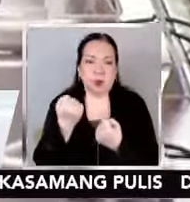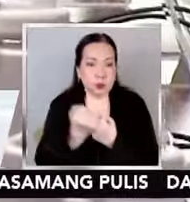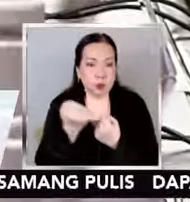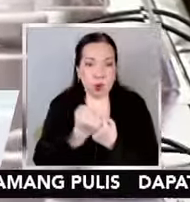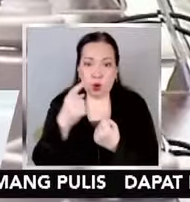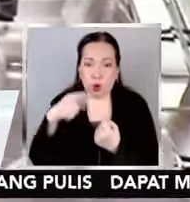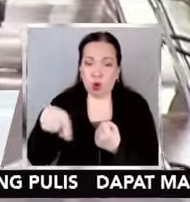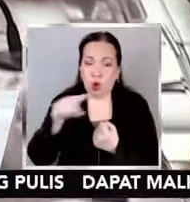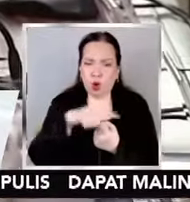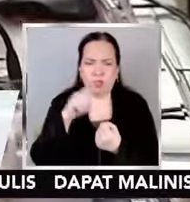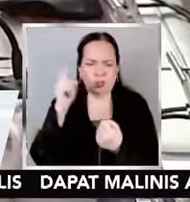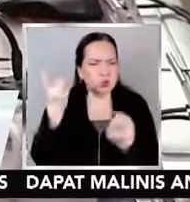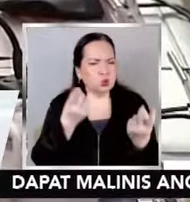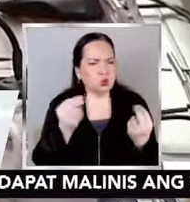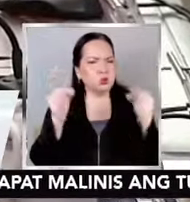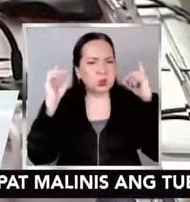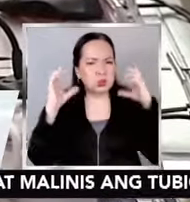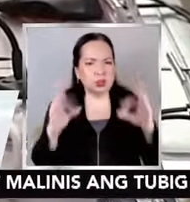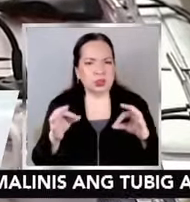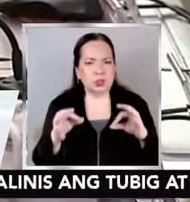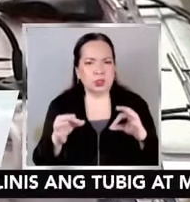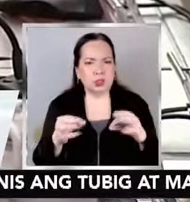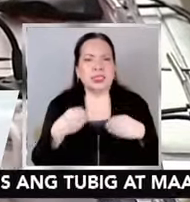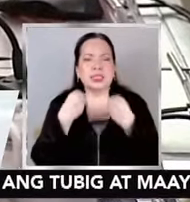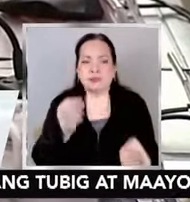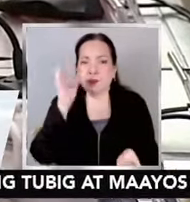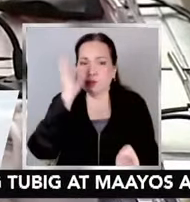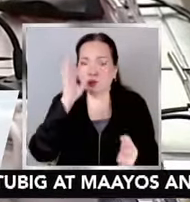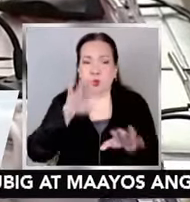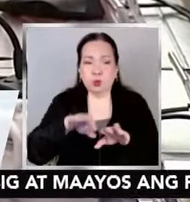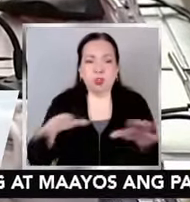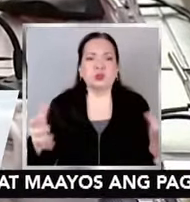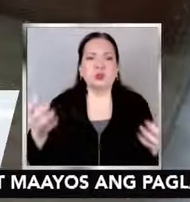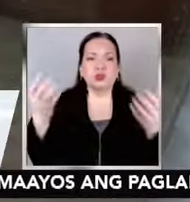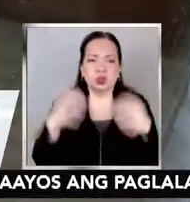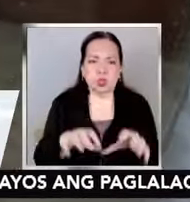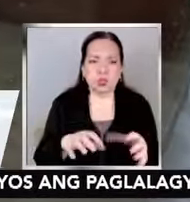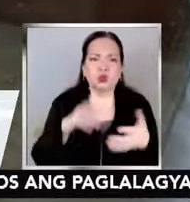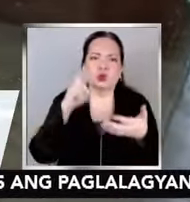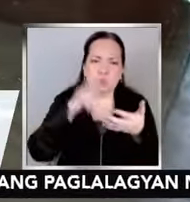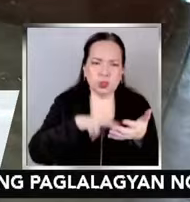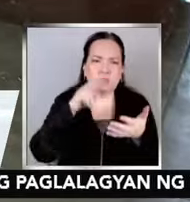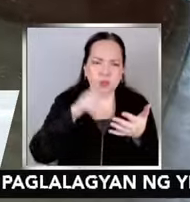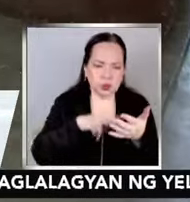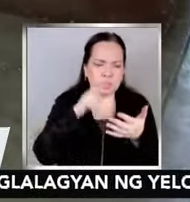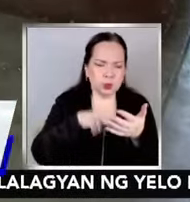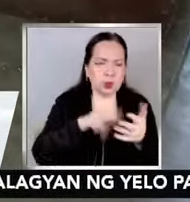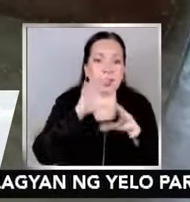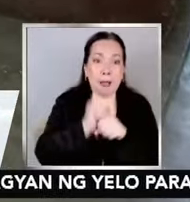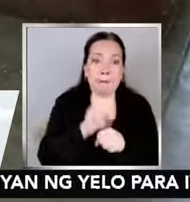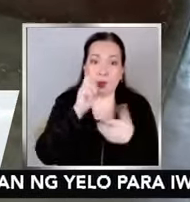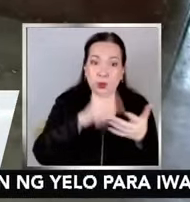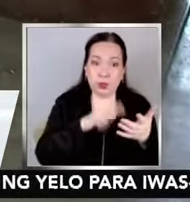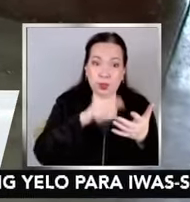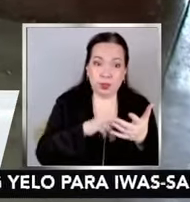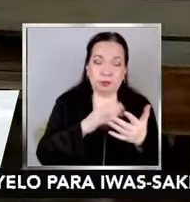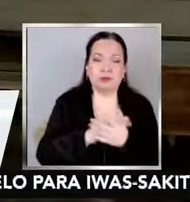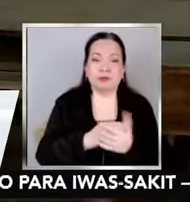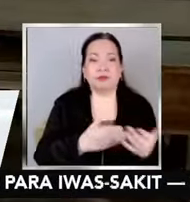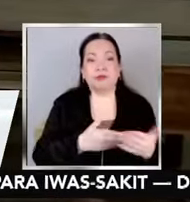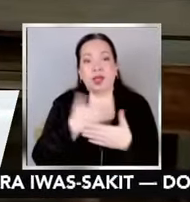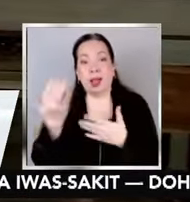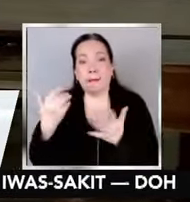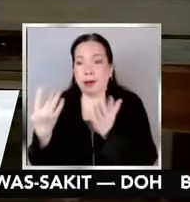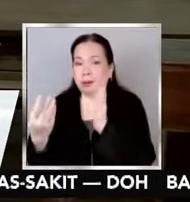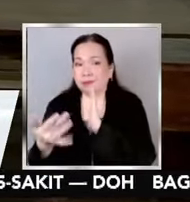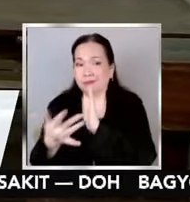talagang let us give the Filipino child the chance na reading. Sa infrastruktura naman, may nakalaang budget daw